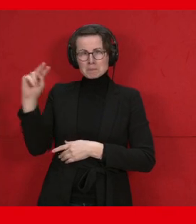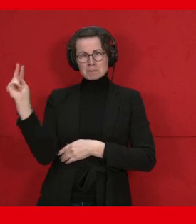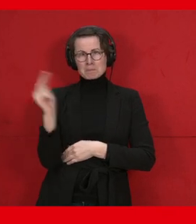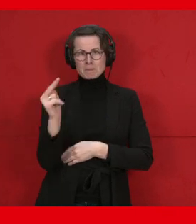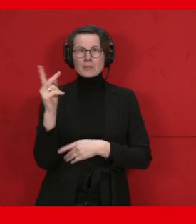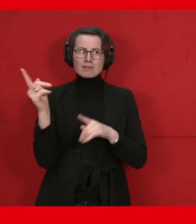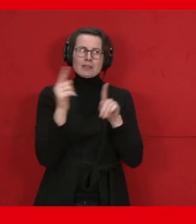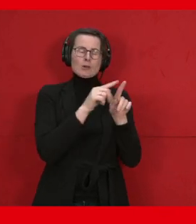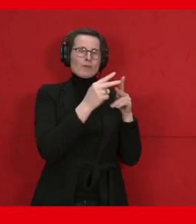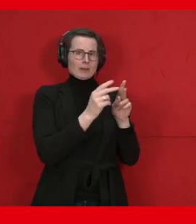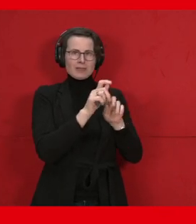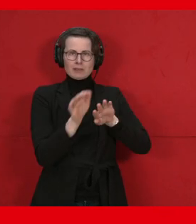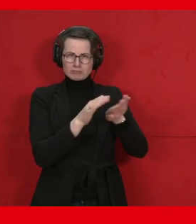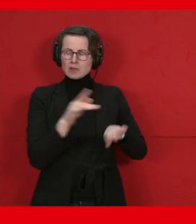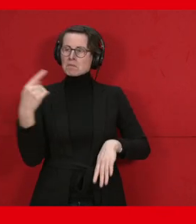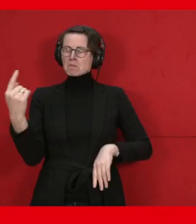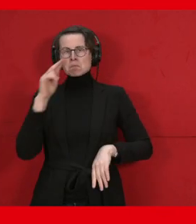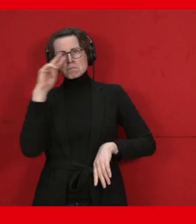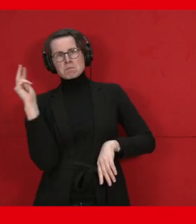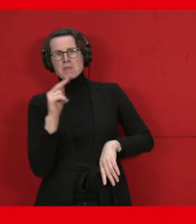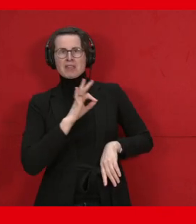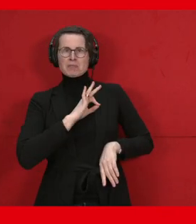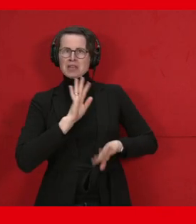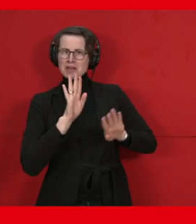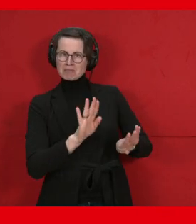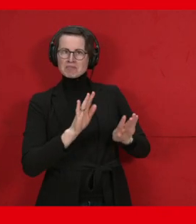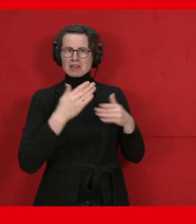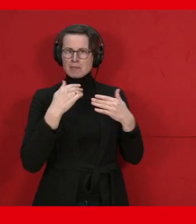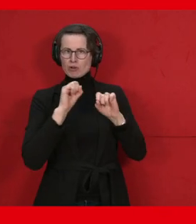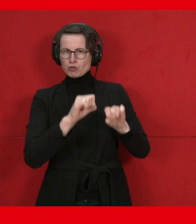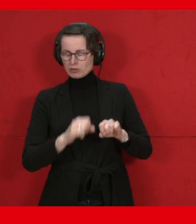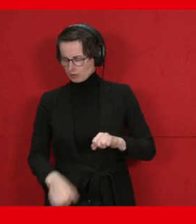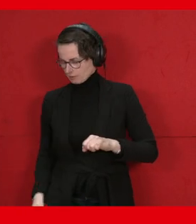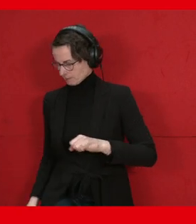der Umweltministerin mit der eigenen Partei in Sachen Klimaschutz?